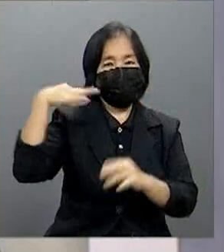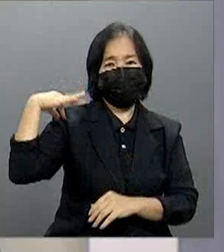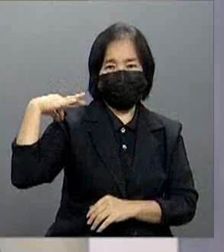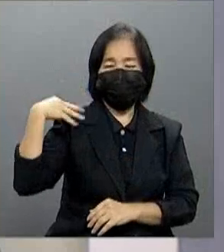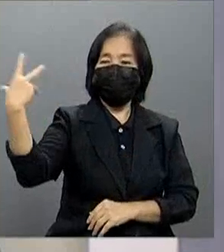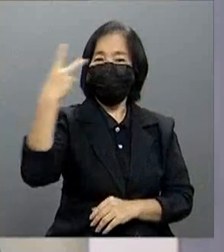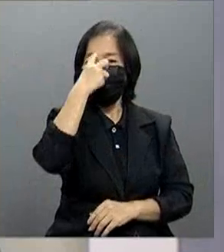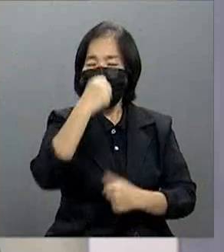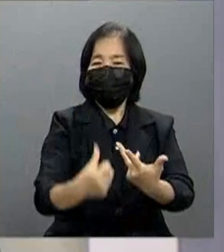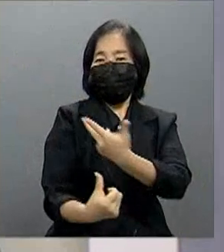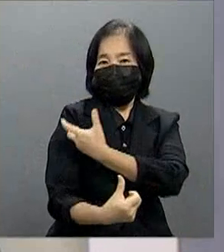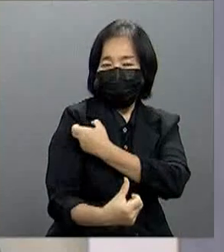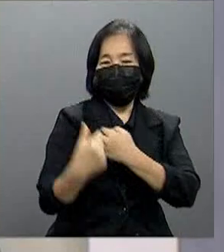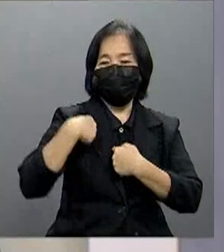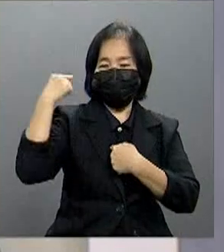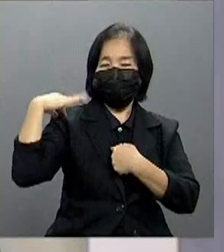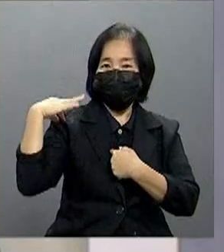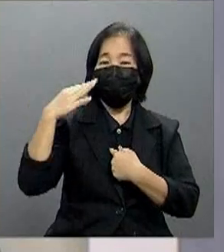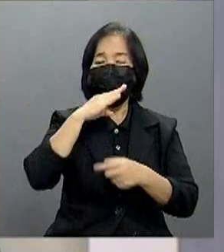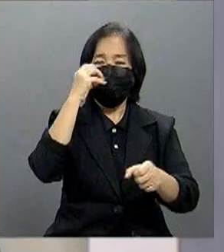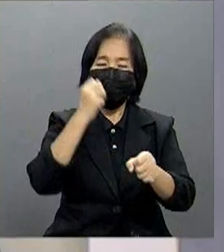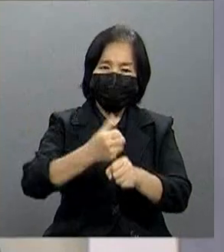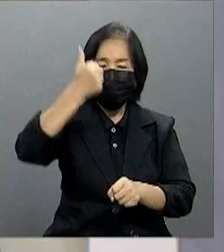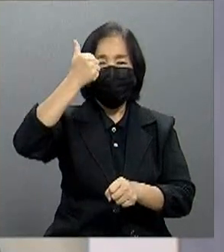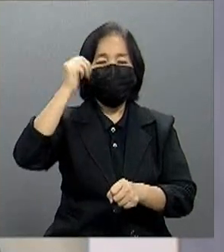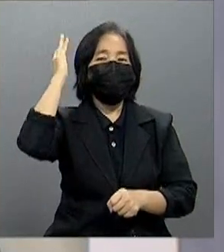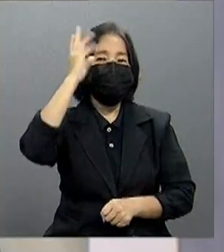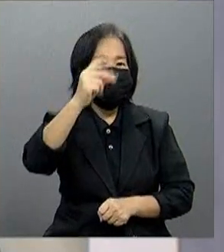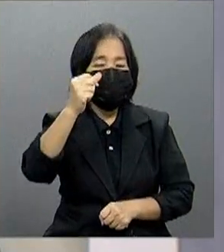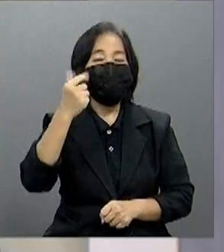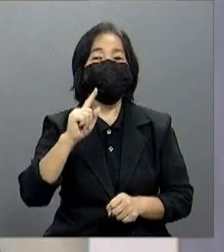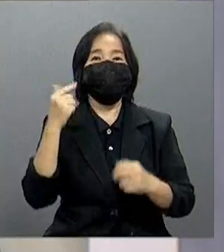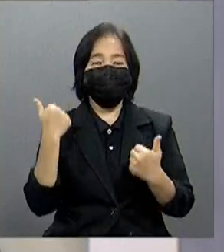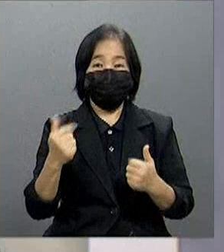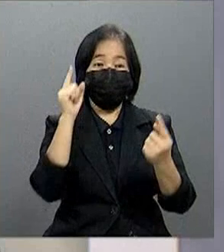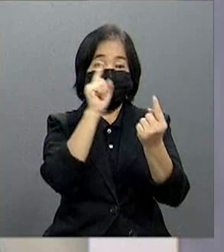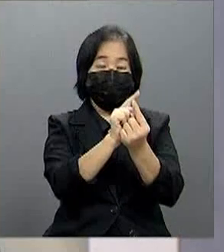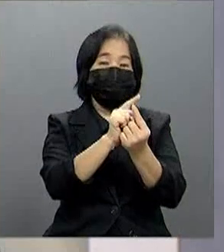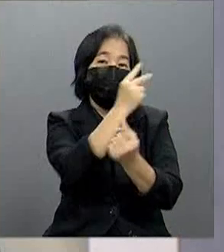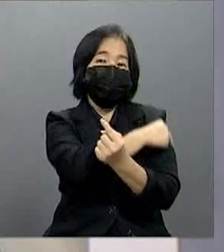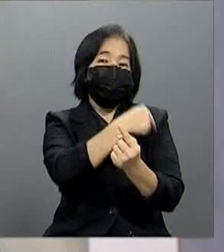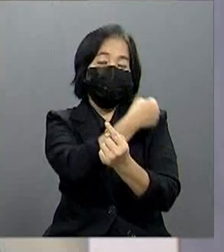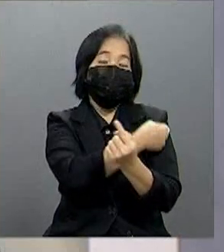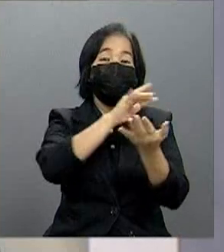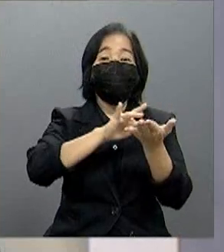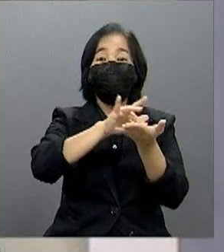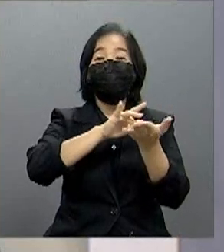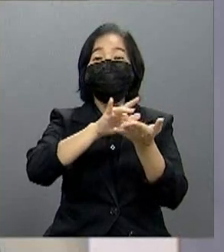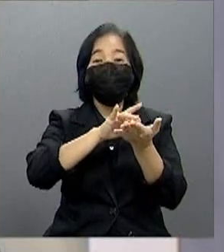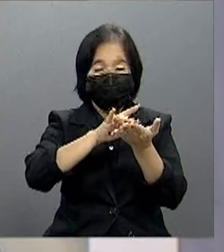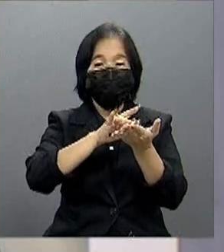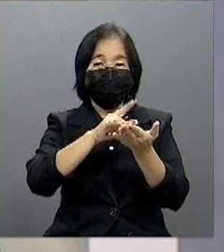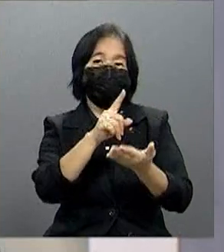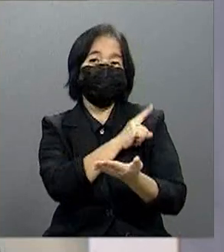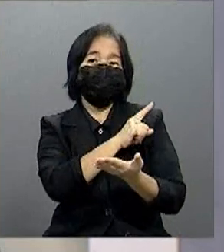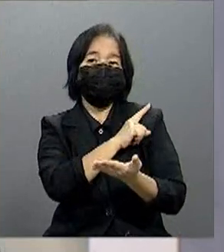จเราจะได้ใช้เมื่อไหร่เราจะคุยกันกับเภสัชกรกิตินพกิติโรจรุจินะครับท่านเป็นเภสัชกรผู้ที่มีหน้า